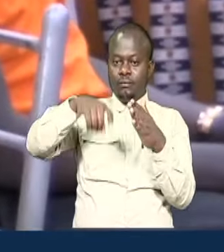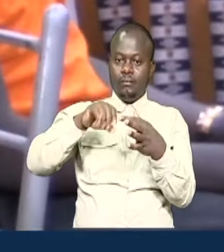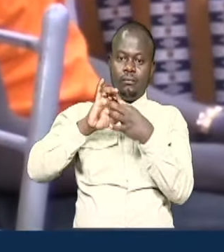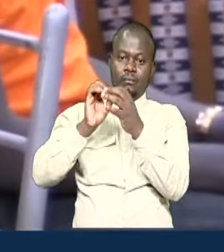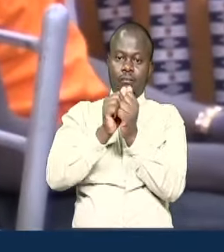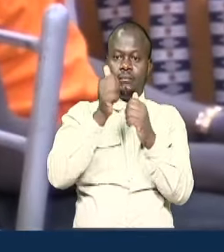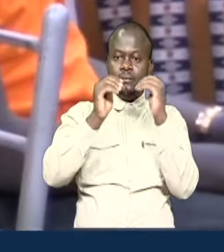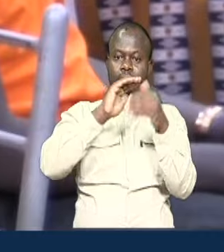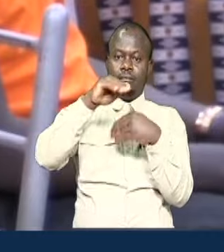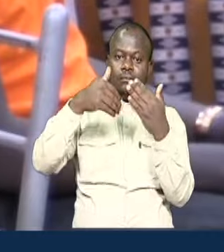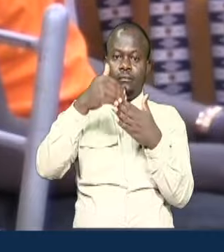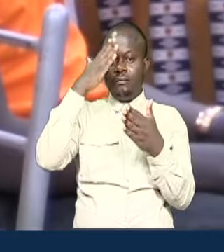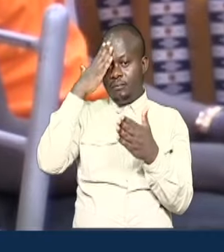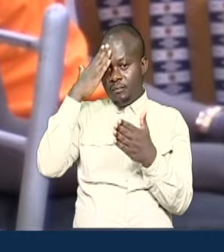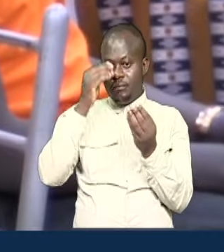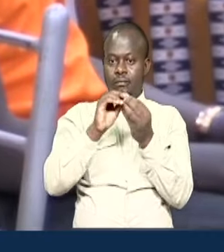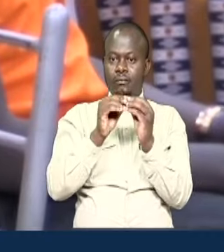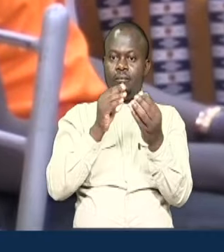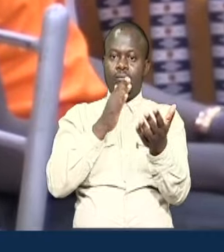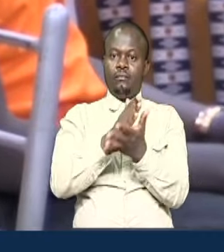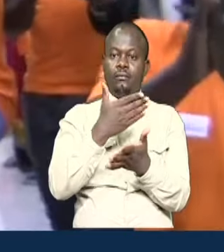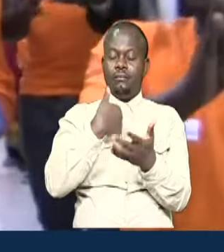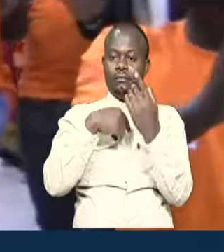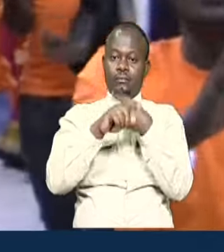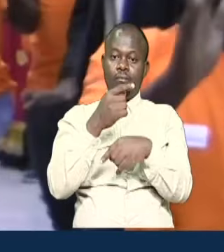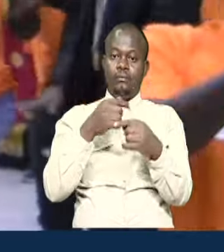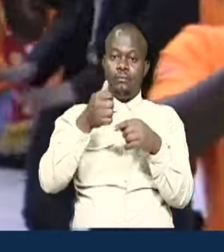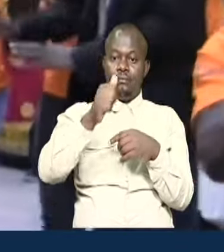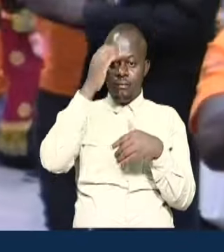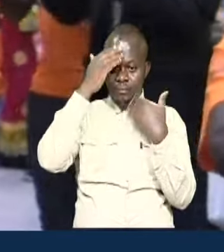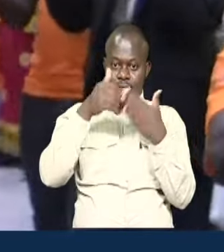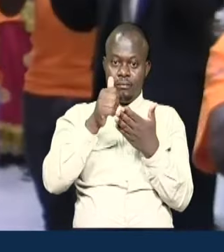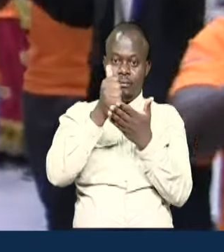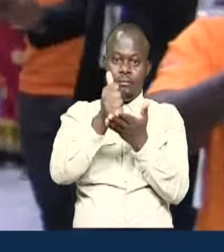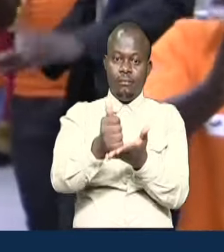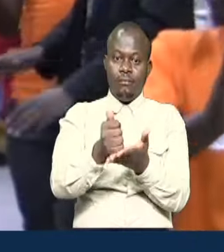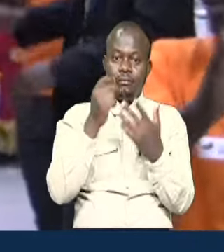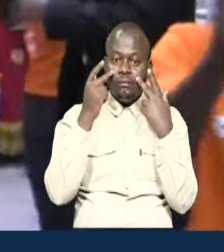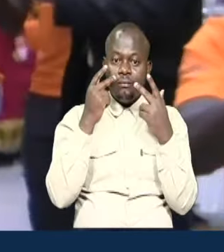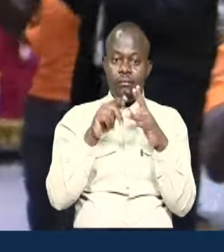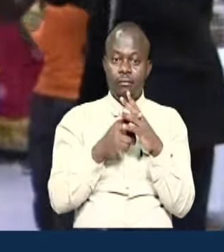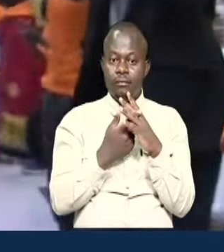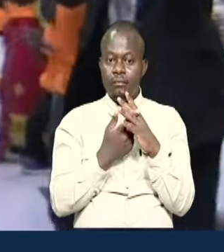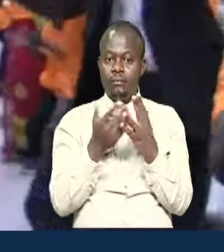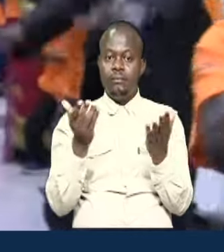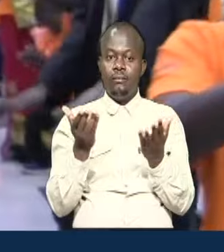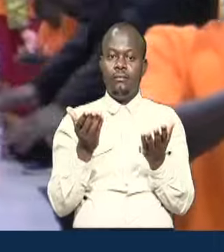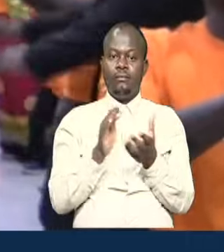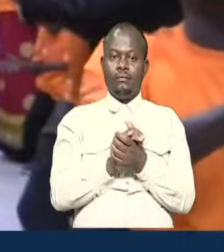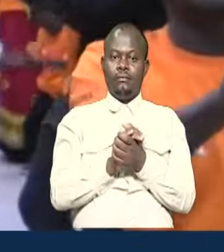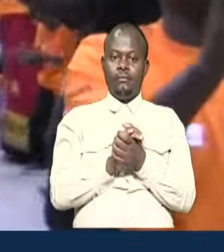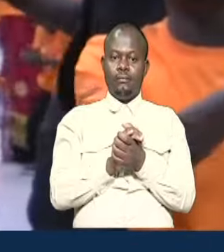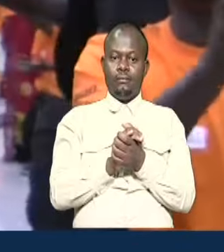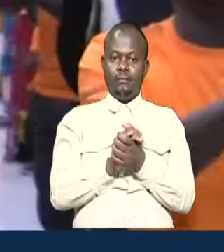n'izindi nzego mu kumenya imibare nyayo y'abafite ubumuga kugira ngo n'uwabafasha abone aho yahera. Juventine